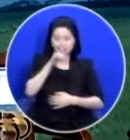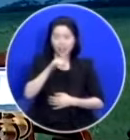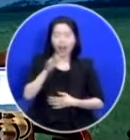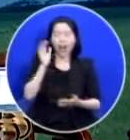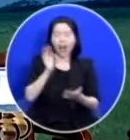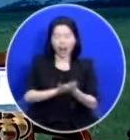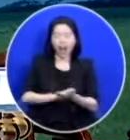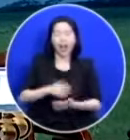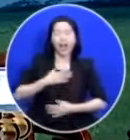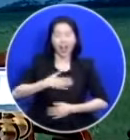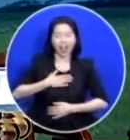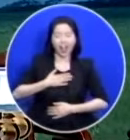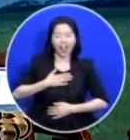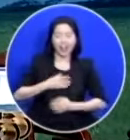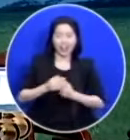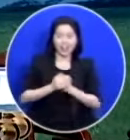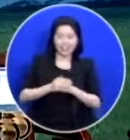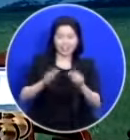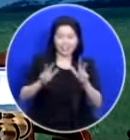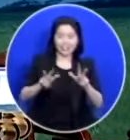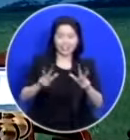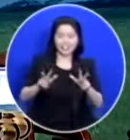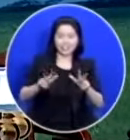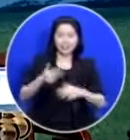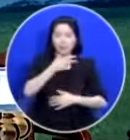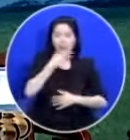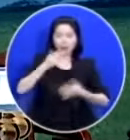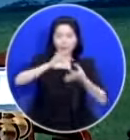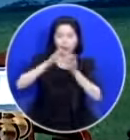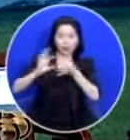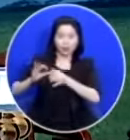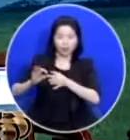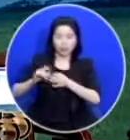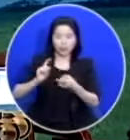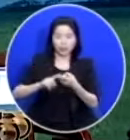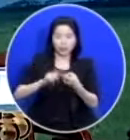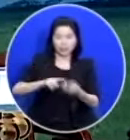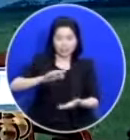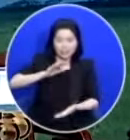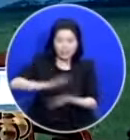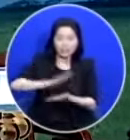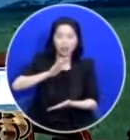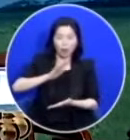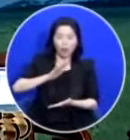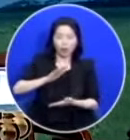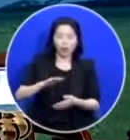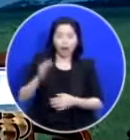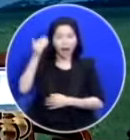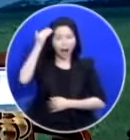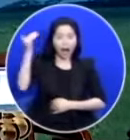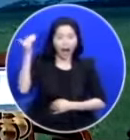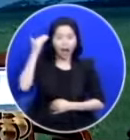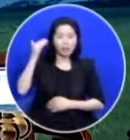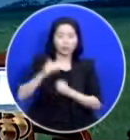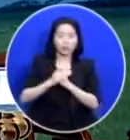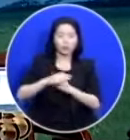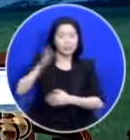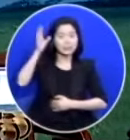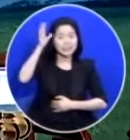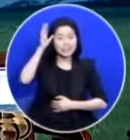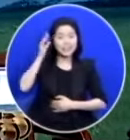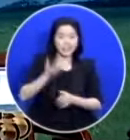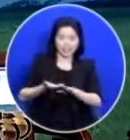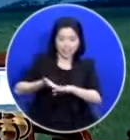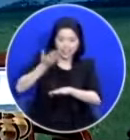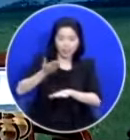알았습니다 요즘 런던 올림픽에 대한 열기가 참 뜨겁습니다 한국은 기대 이상으로